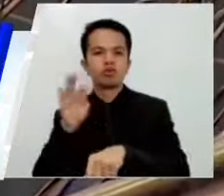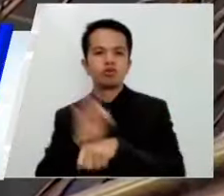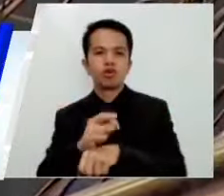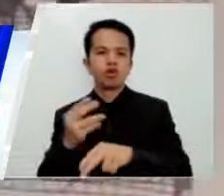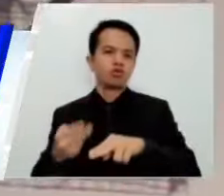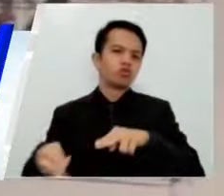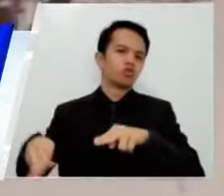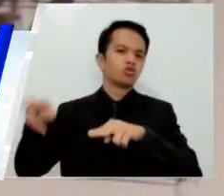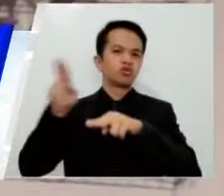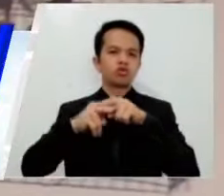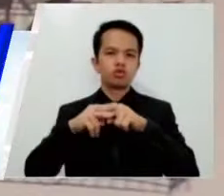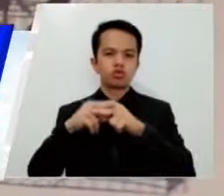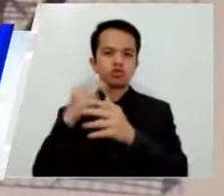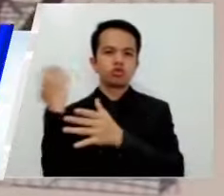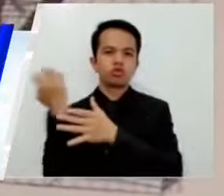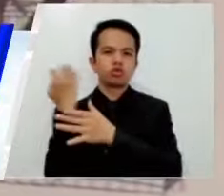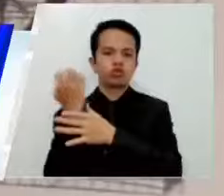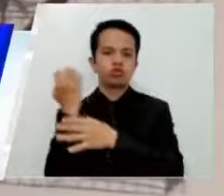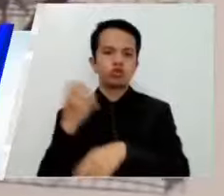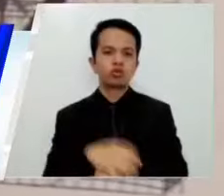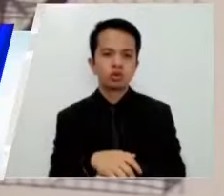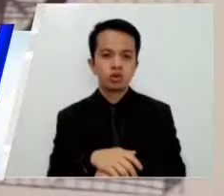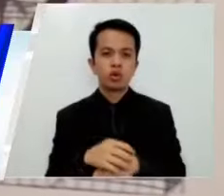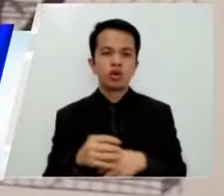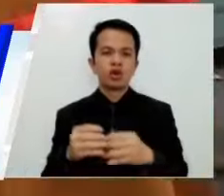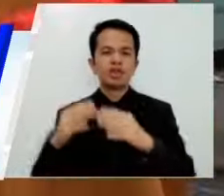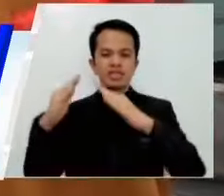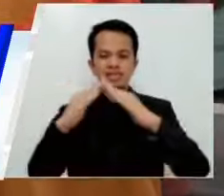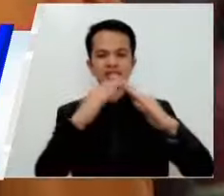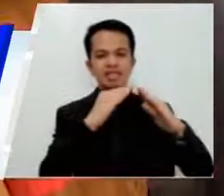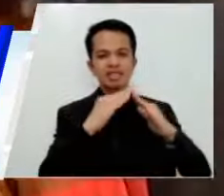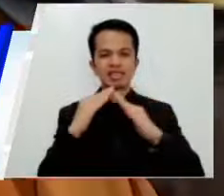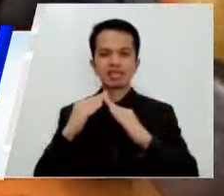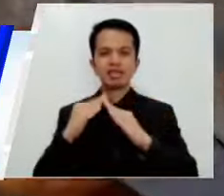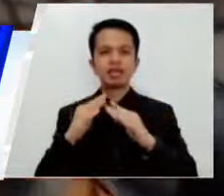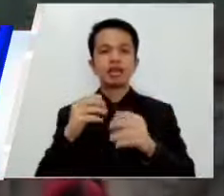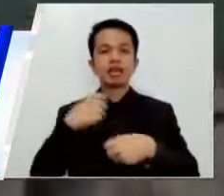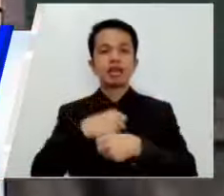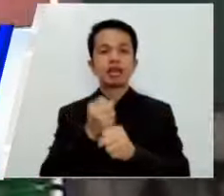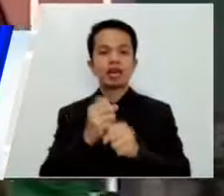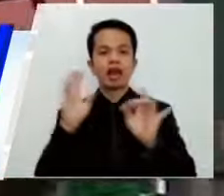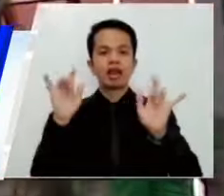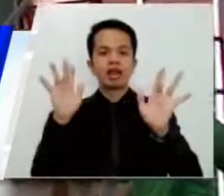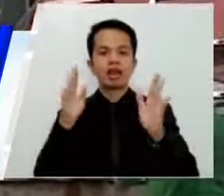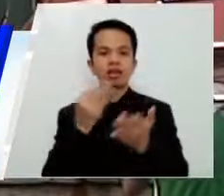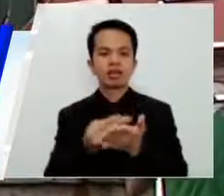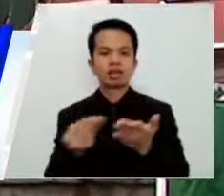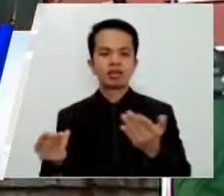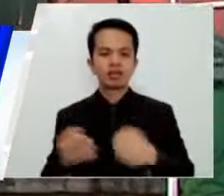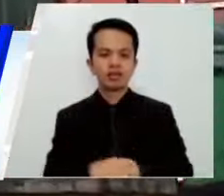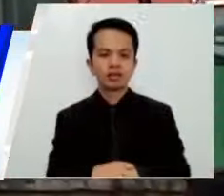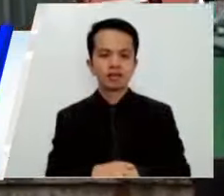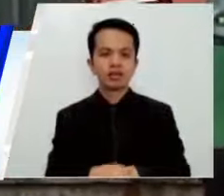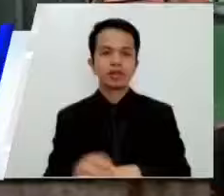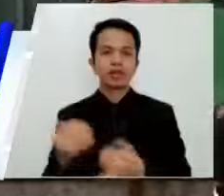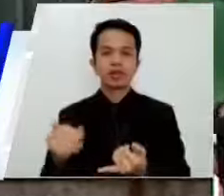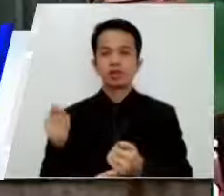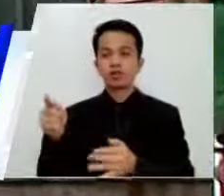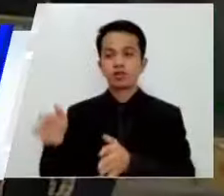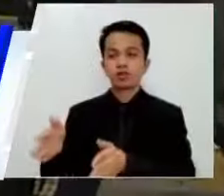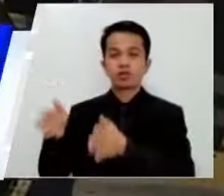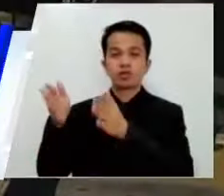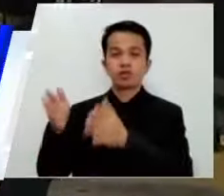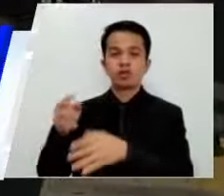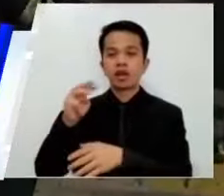ang mga bahay. Karamihan daw ay gawa sa light materials. Sa May Manila International Container Terminal o MICT